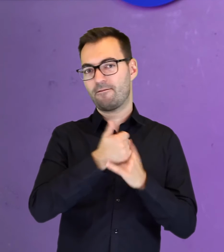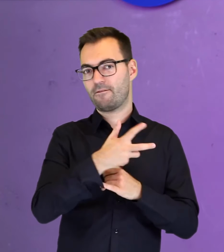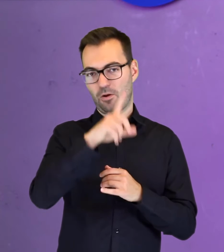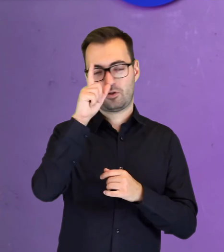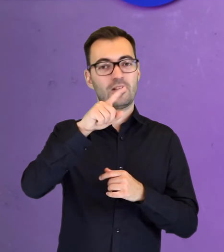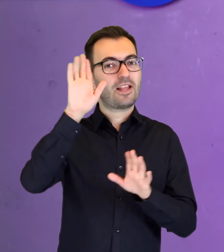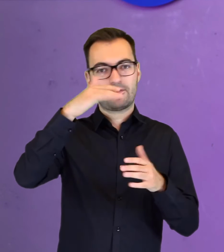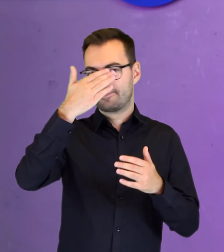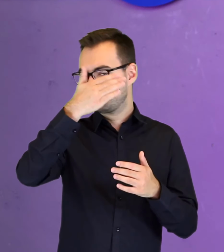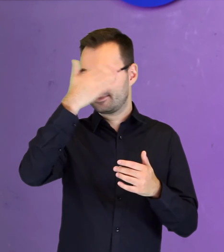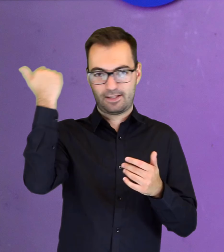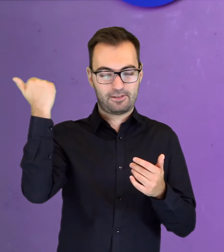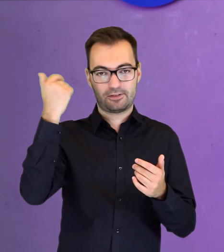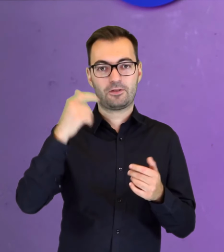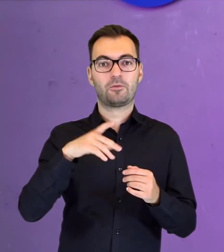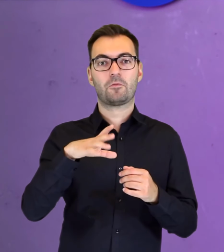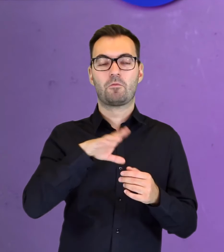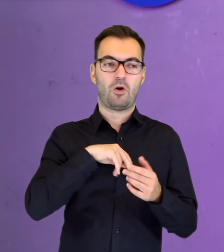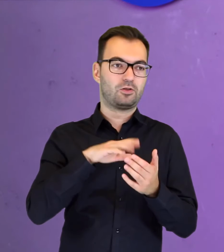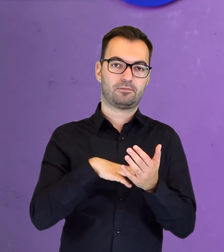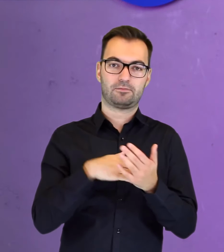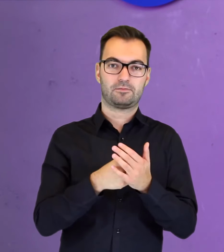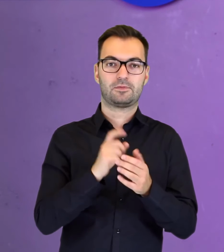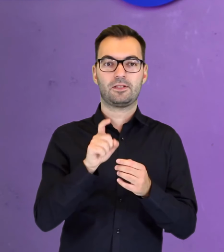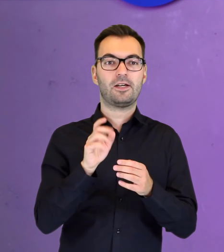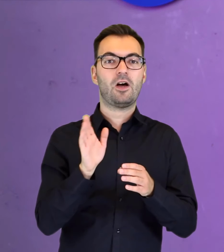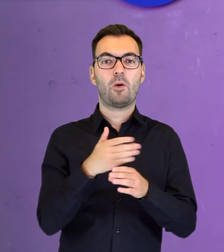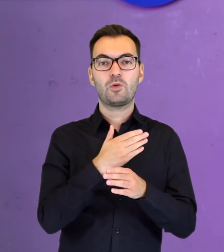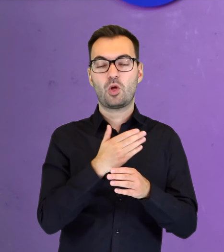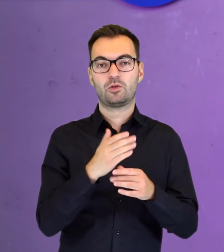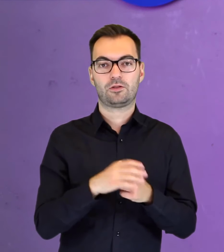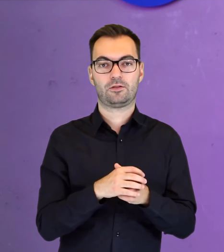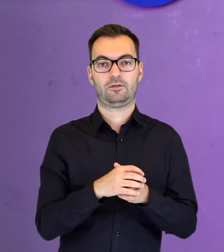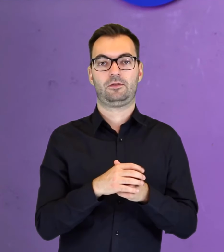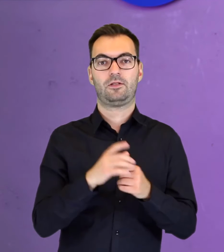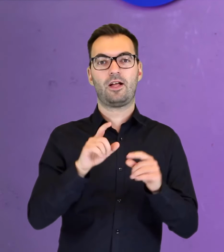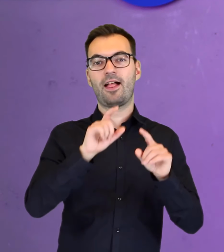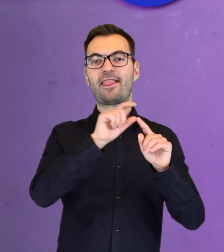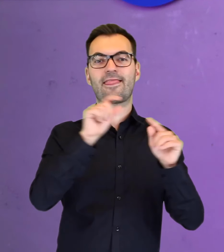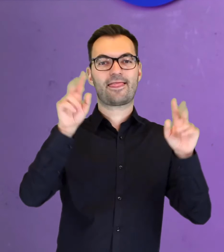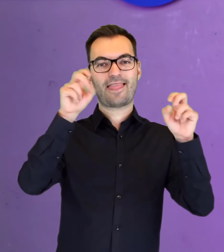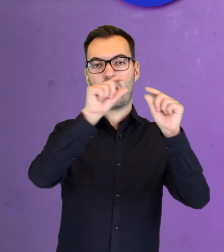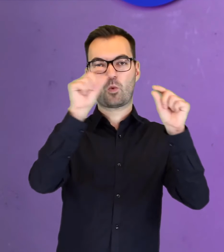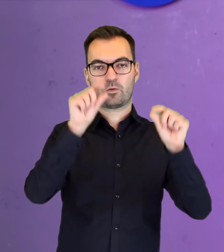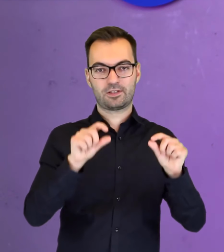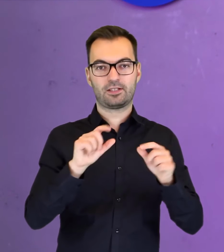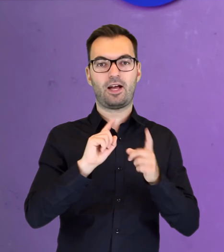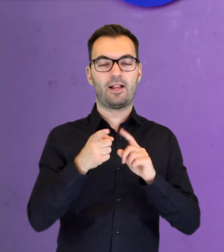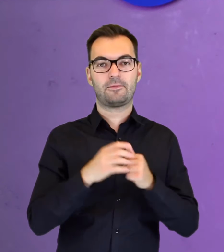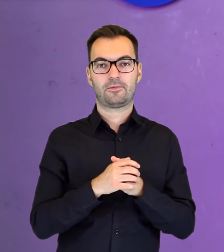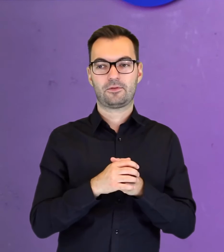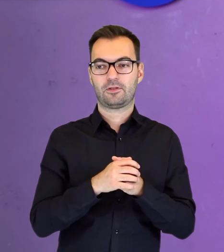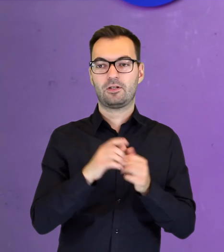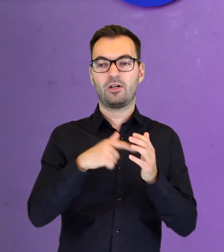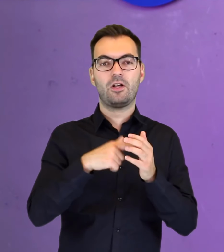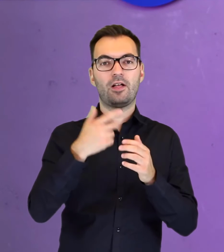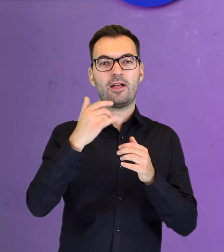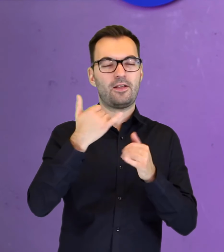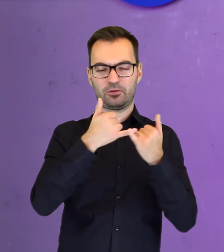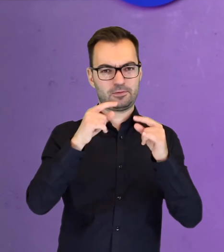zdecydowanie spotkałem różne osoby gdzie nawet nie wiedziały o tym że można na przykład